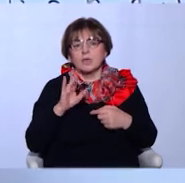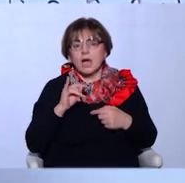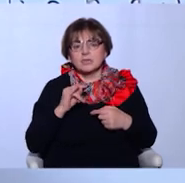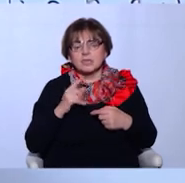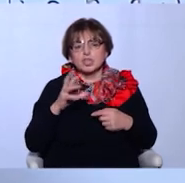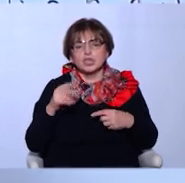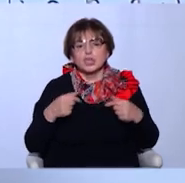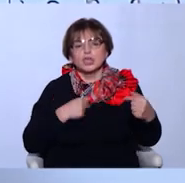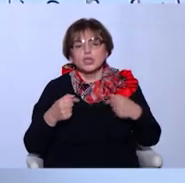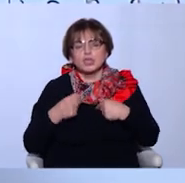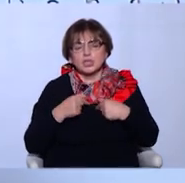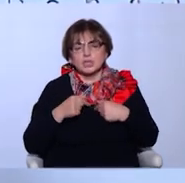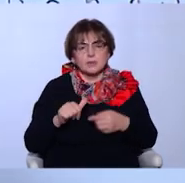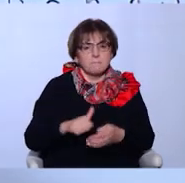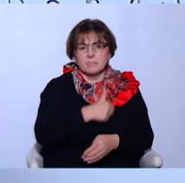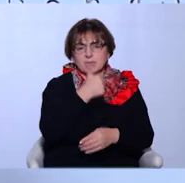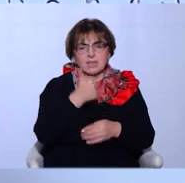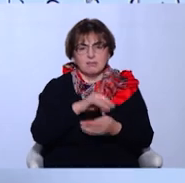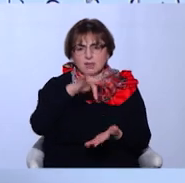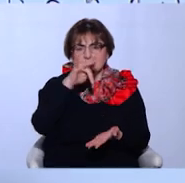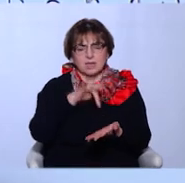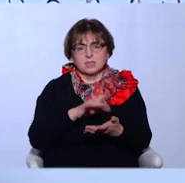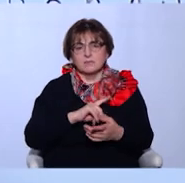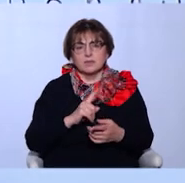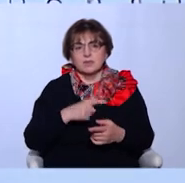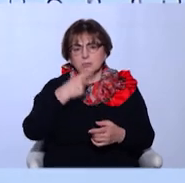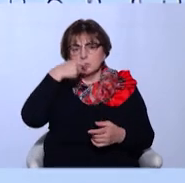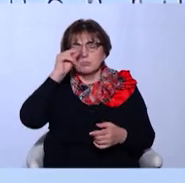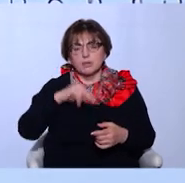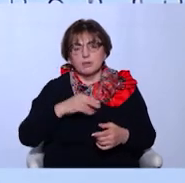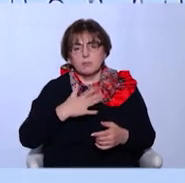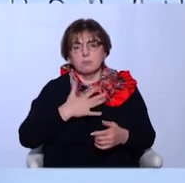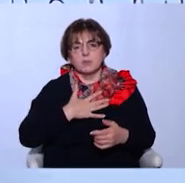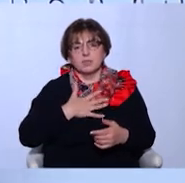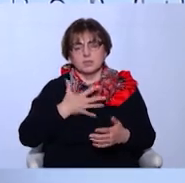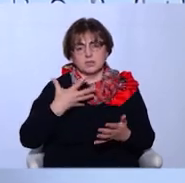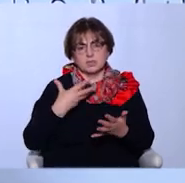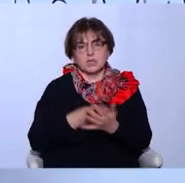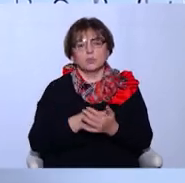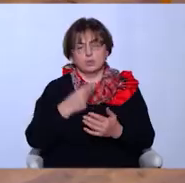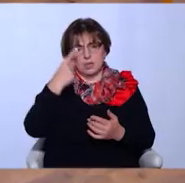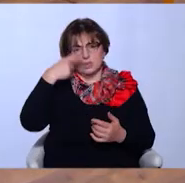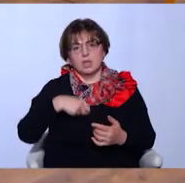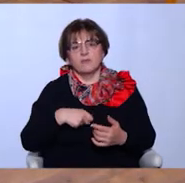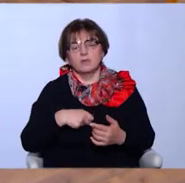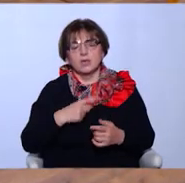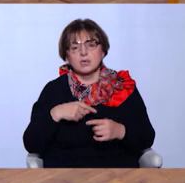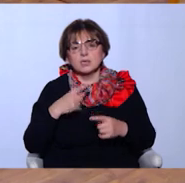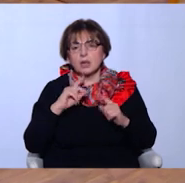ცოდვის ცენტრალურ ნაწილად საკუთარი თავი მიაჩნია. აი ამ ხრივ არის ის კიდე რაღაცა